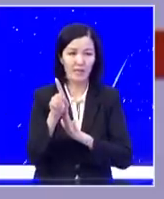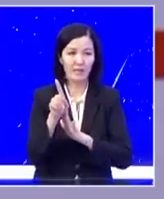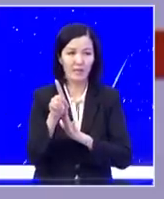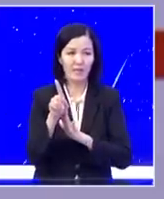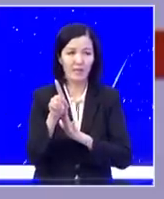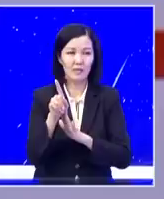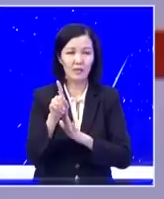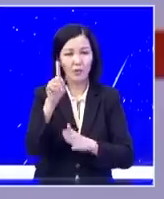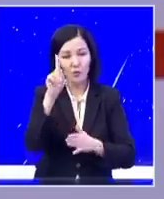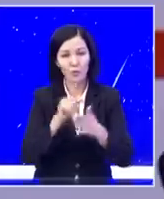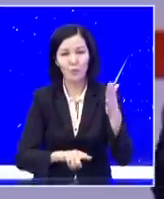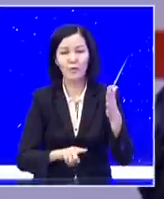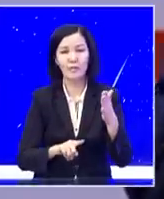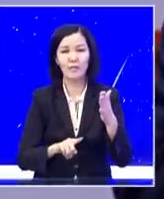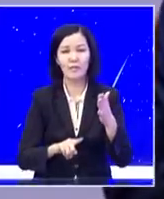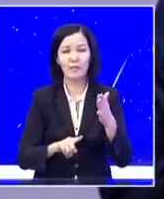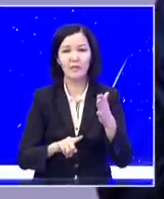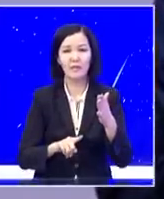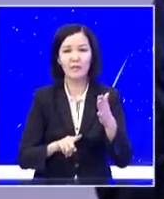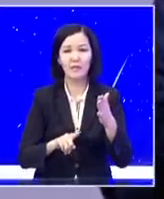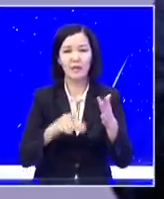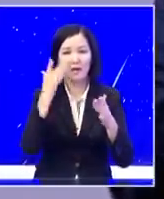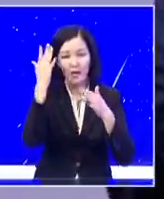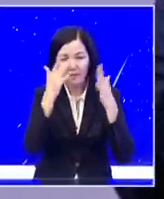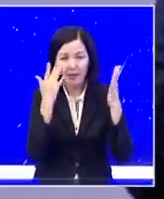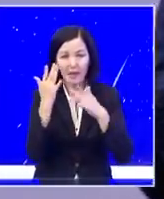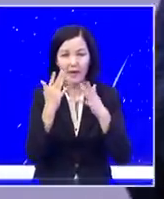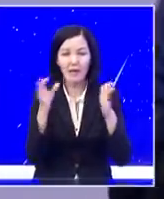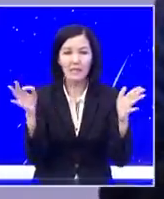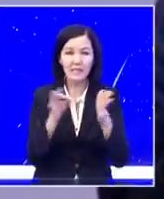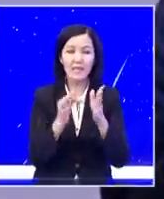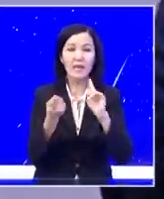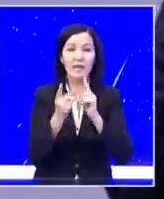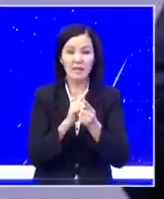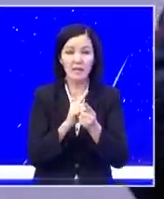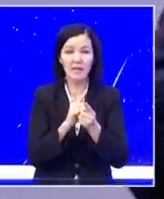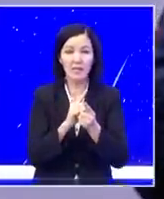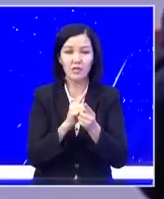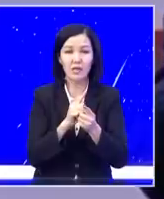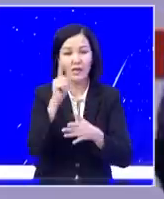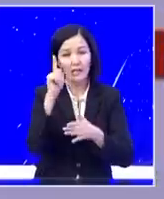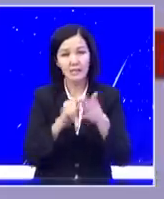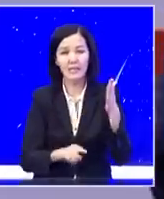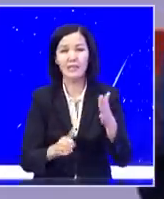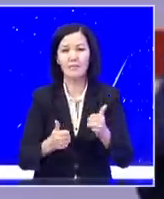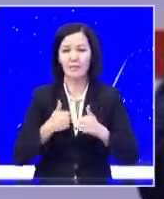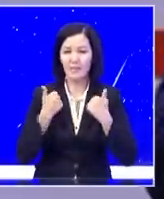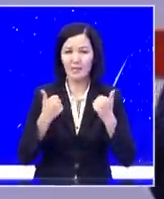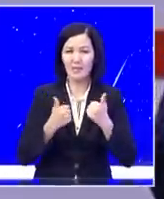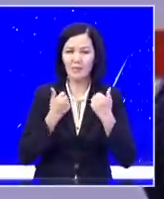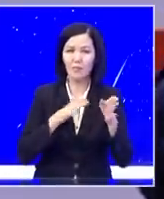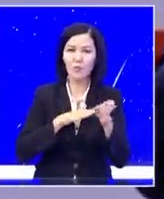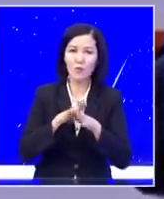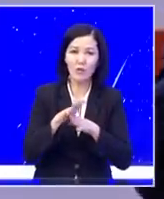Сол үміт сенімге, арман мақсат қайналғанша, сенім ақталып,